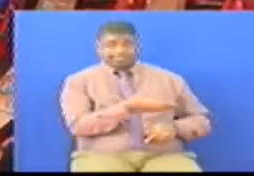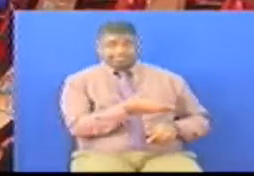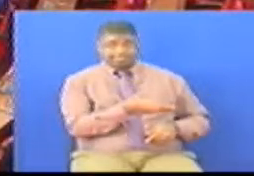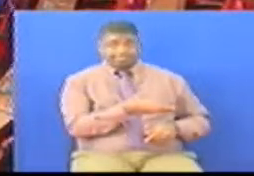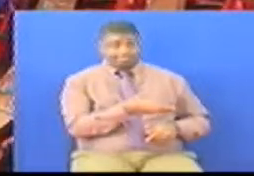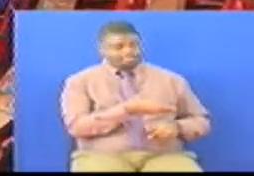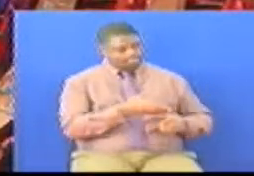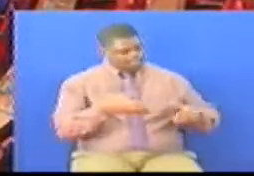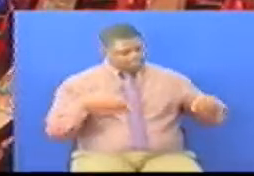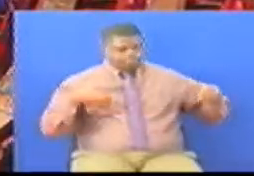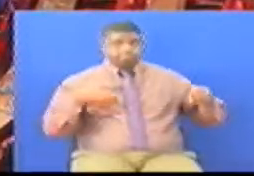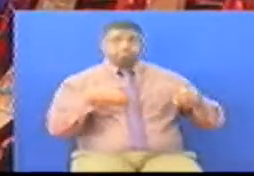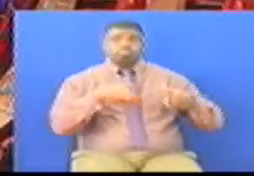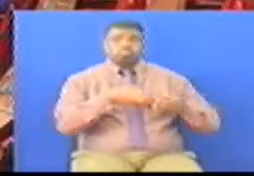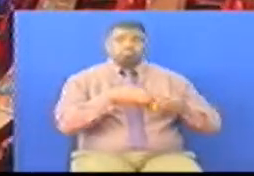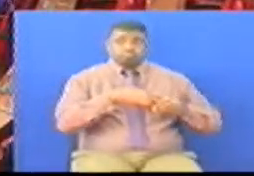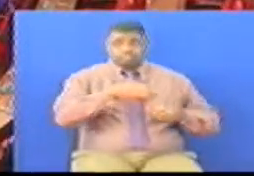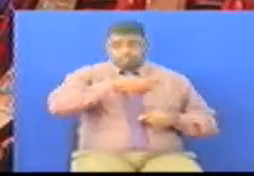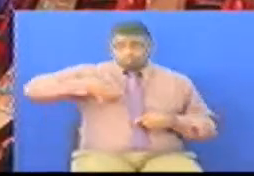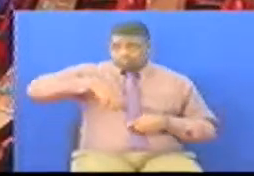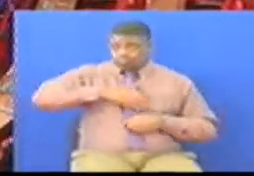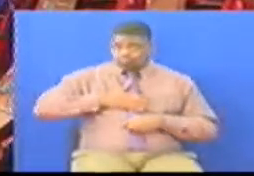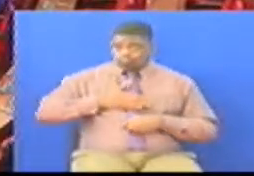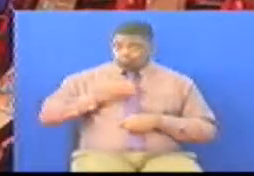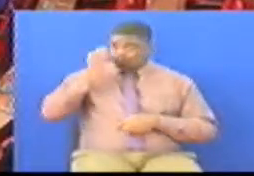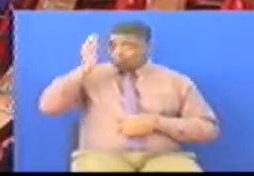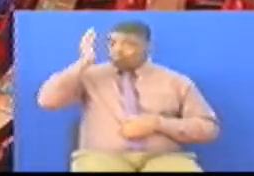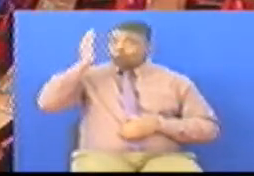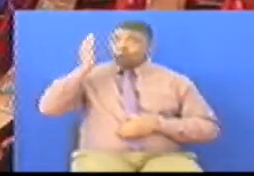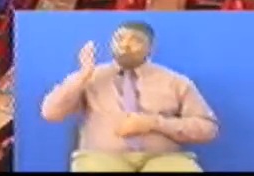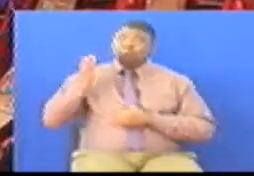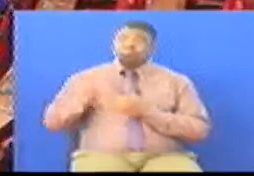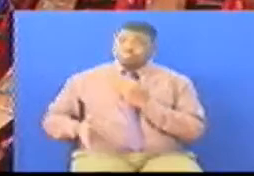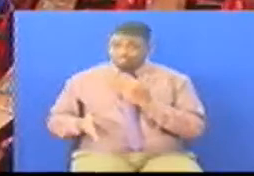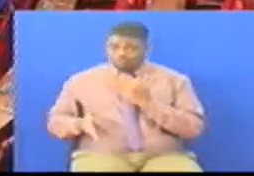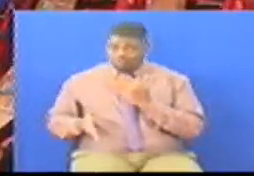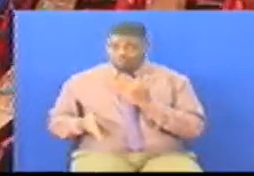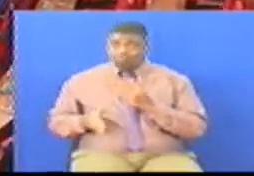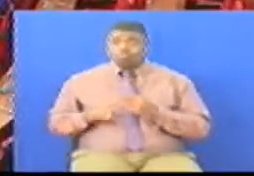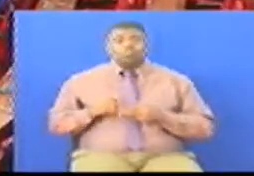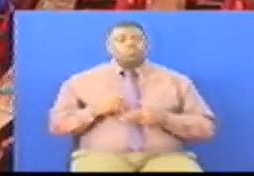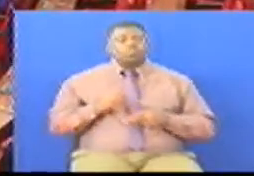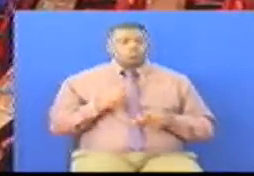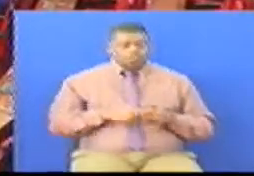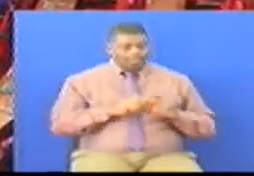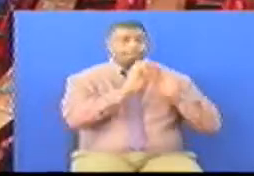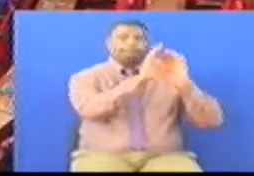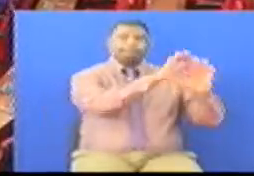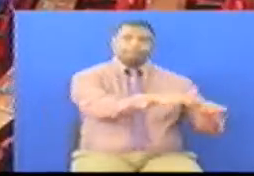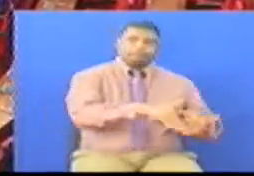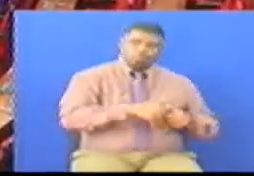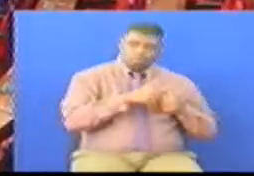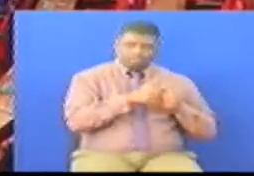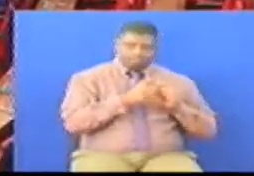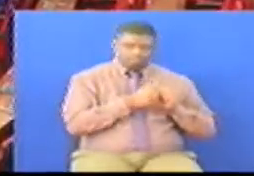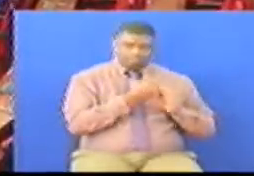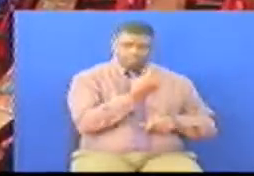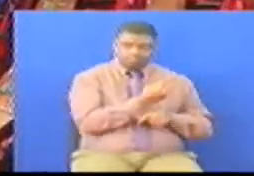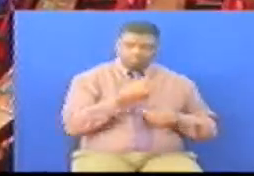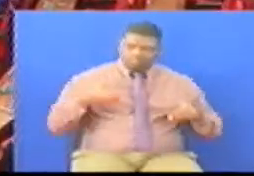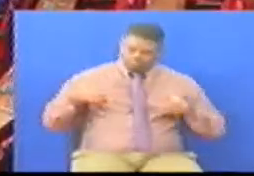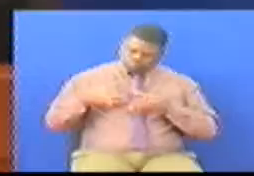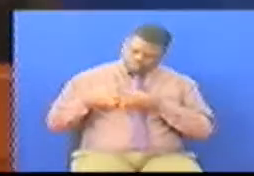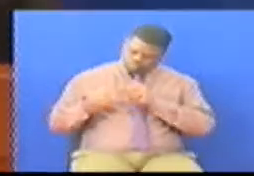na mkutano wetu wa mwisho wa bunge la 11, mkutano wa